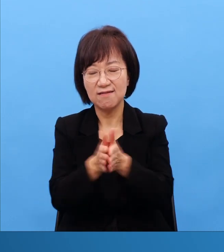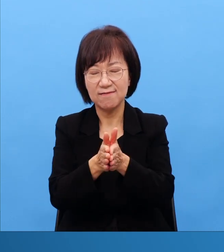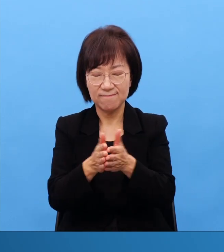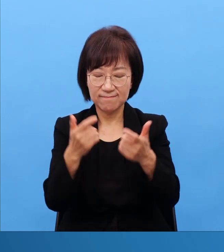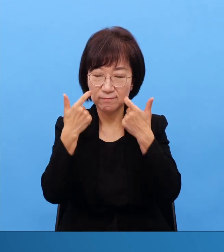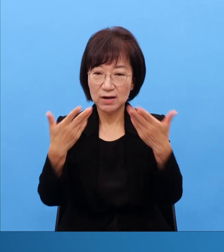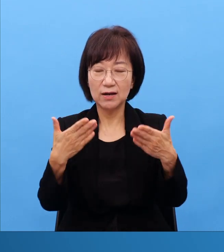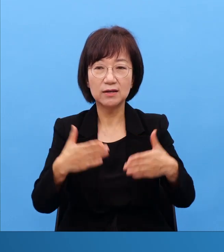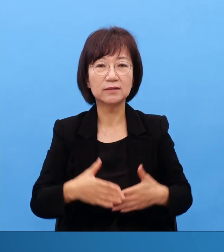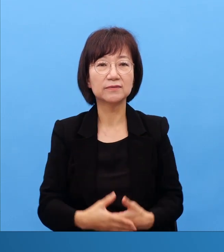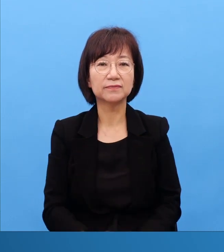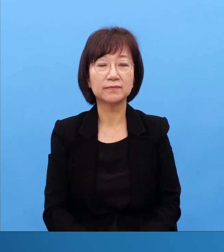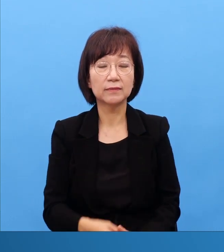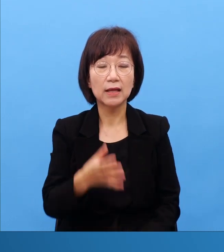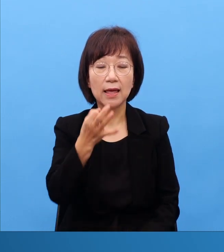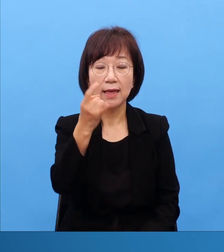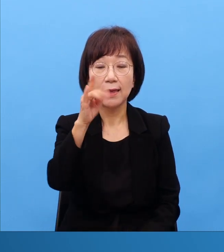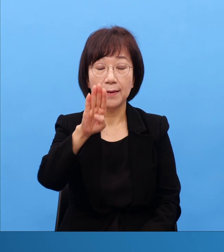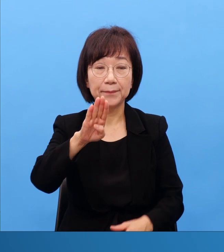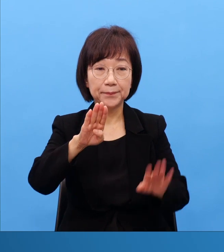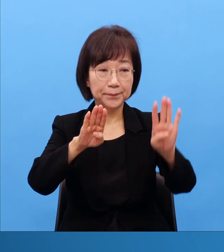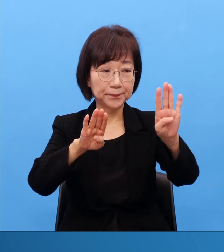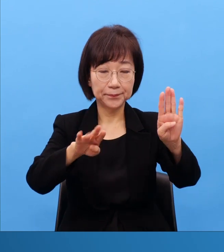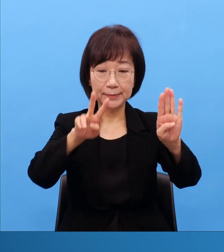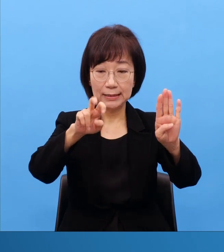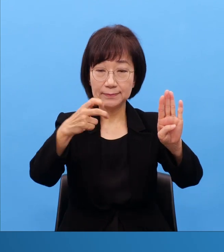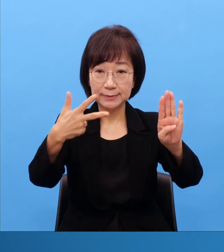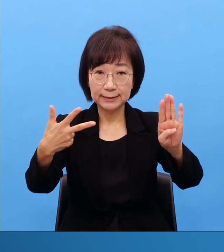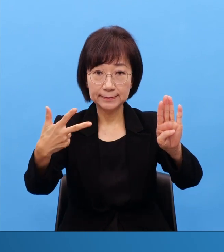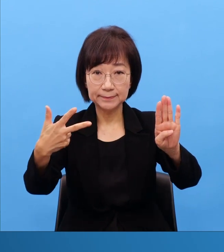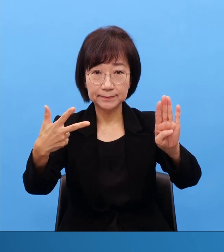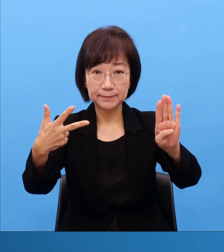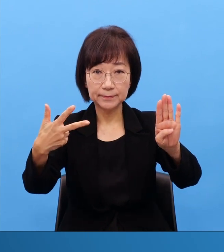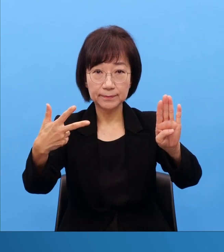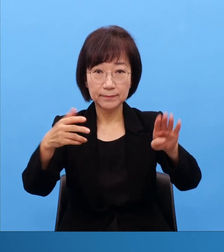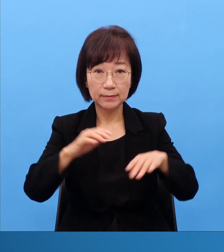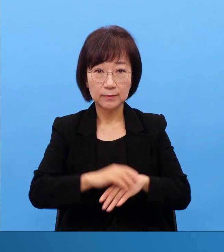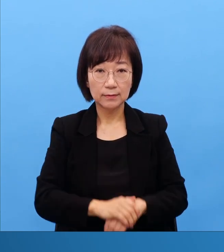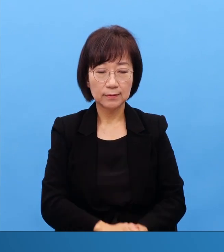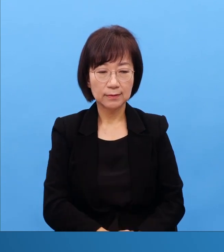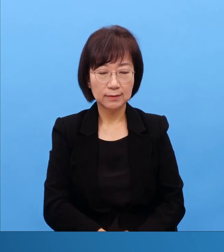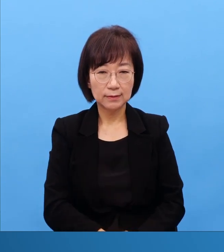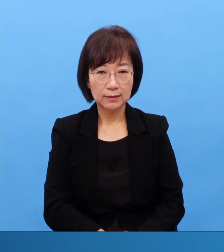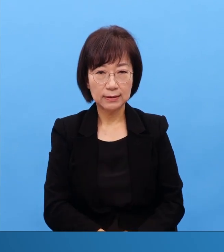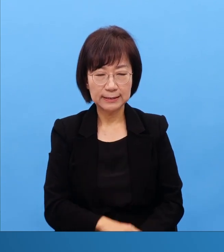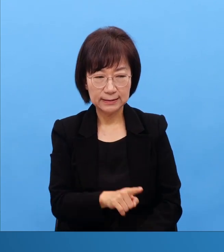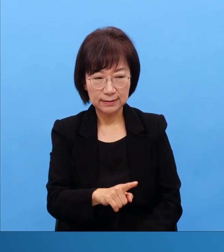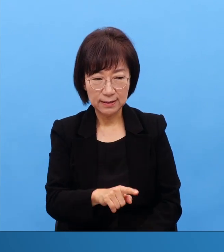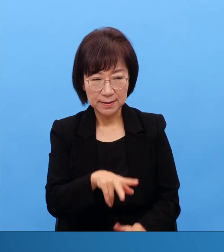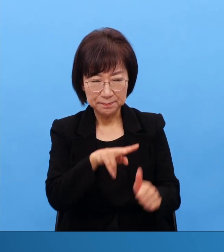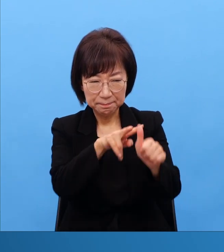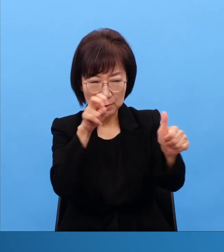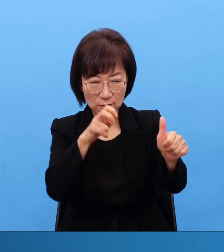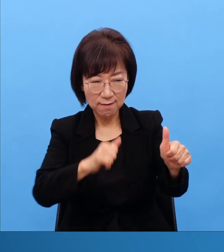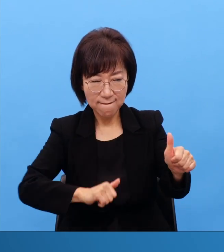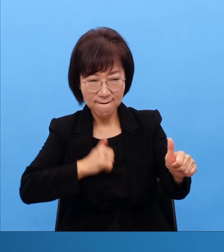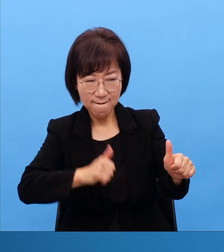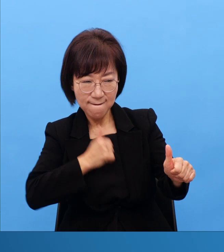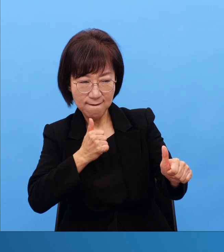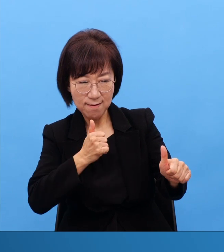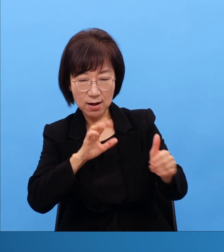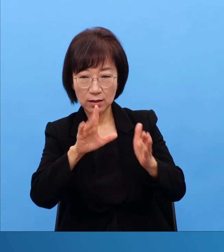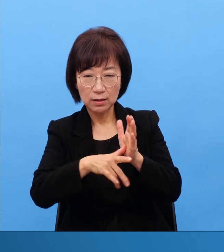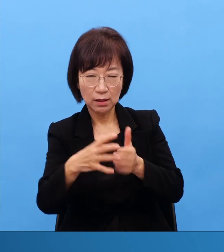forces of darkness. 에베소서 4장 27절, 그 미움이란 걸 화를 내고 그 틈을 마귀는 탄다고 돼 있습니다.